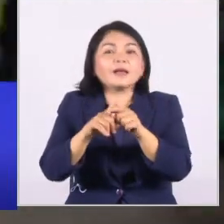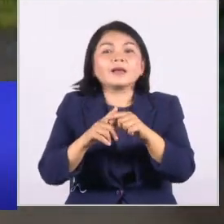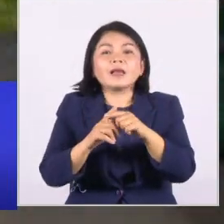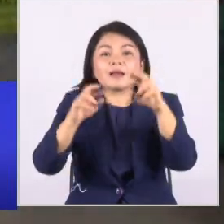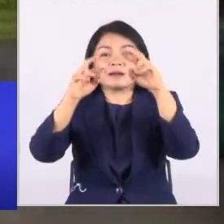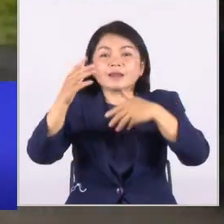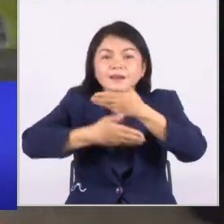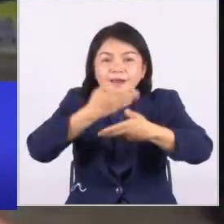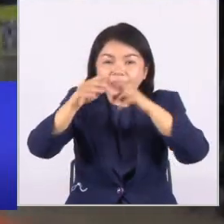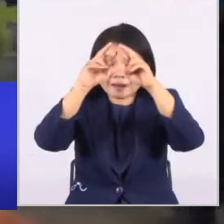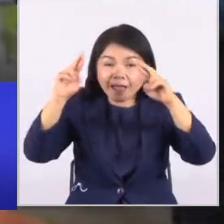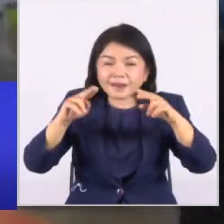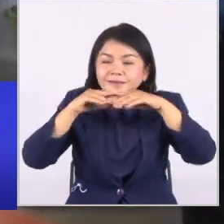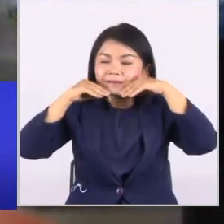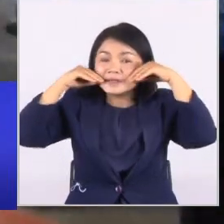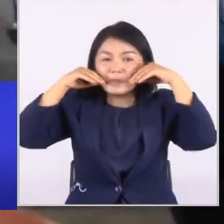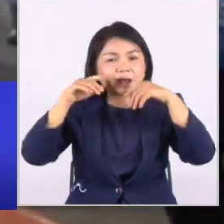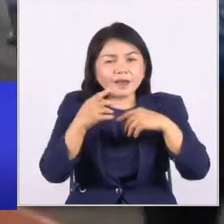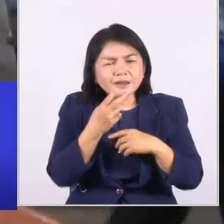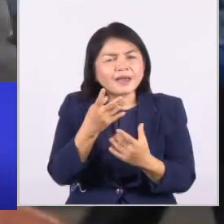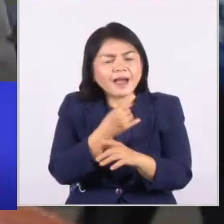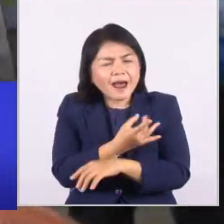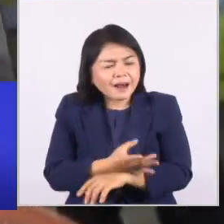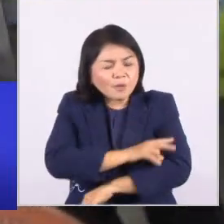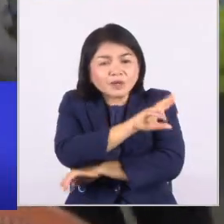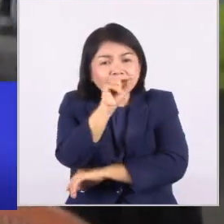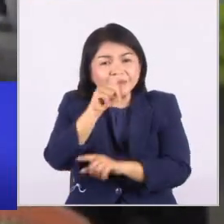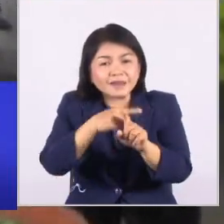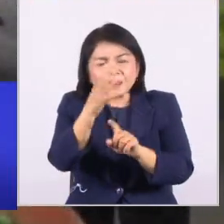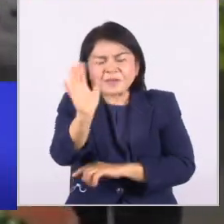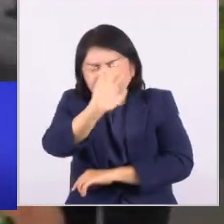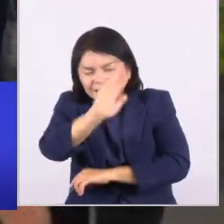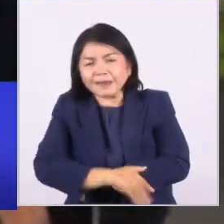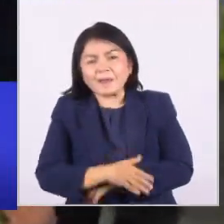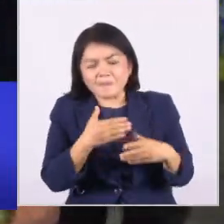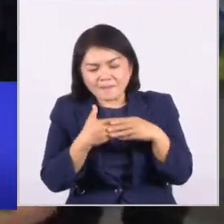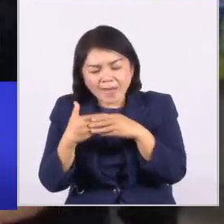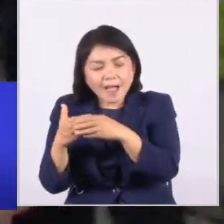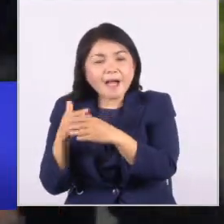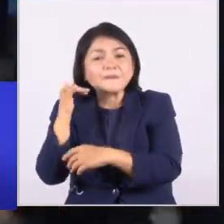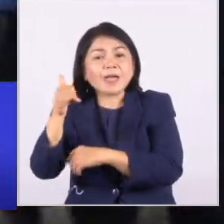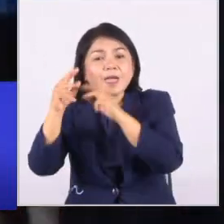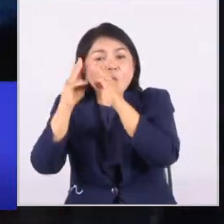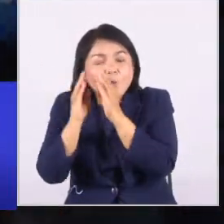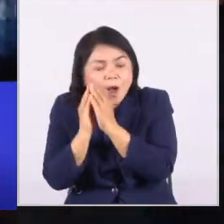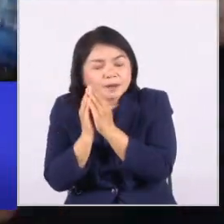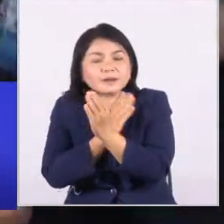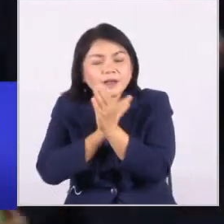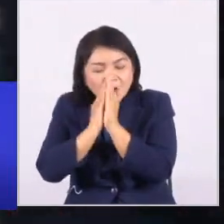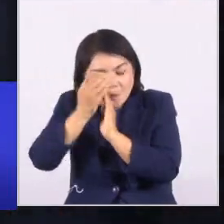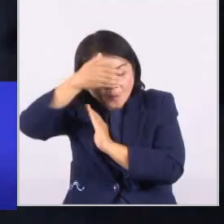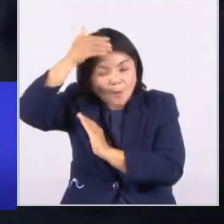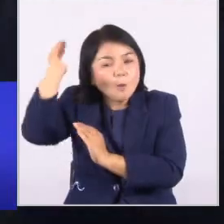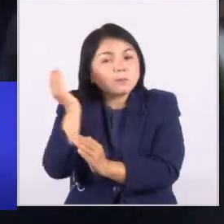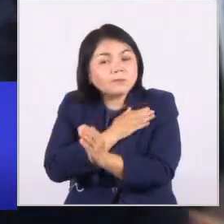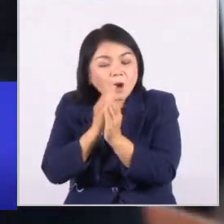ใหญ่เลยเอ๊ะ30เมษาเหรอเขามีเลือกตั้งอะไรกันหรอป่ะอ๋อไม่ครับผมจะชวนไปวัดครับไปงานบวชผมนี่แหละเอาอยู่พักไหนเลือกพักผม